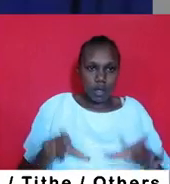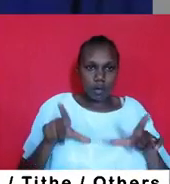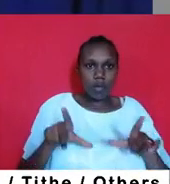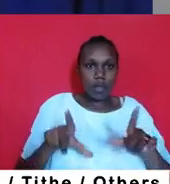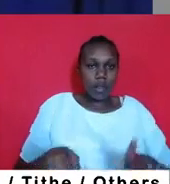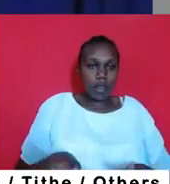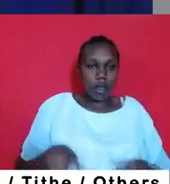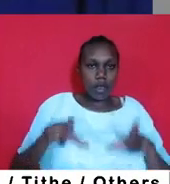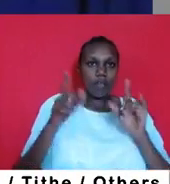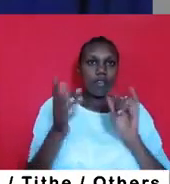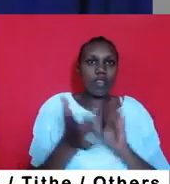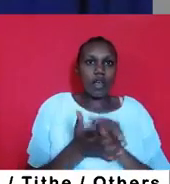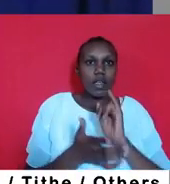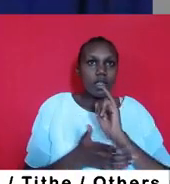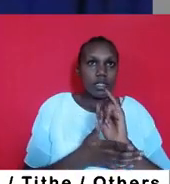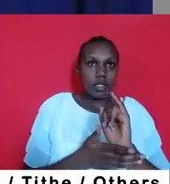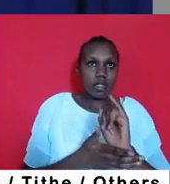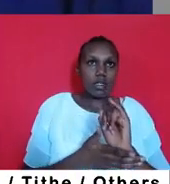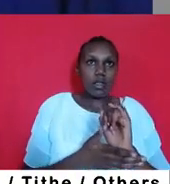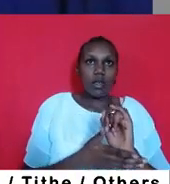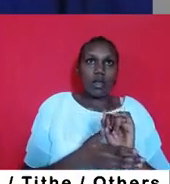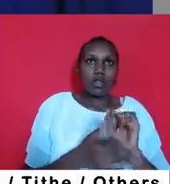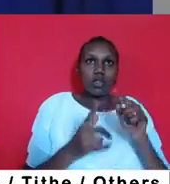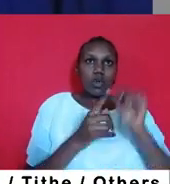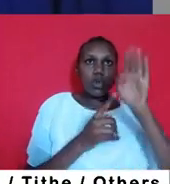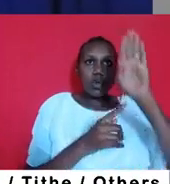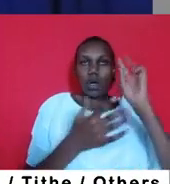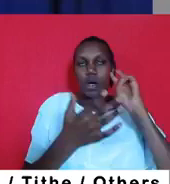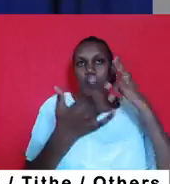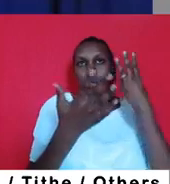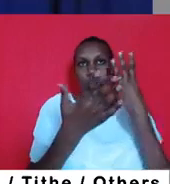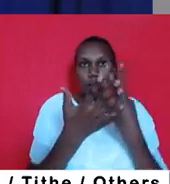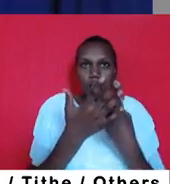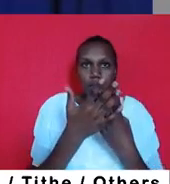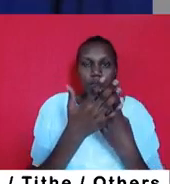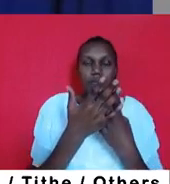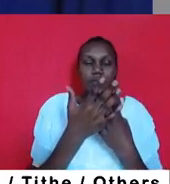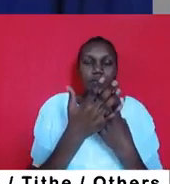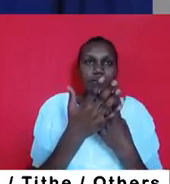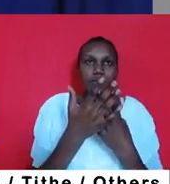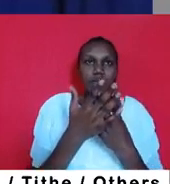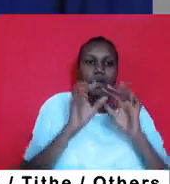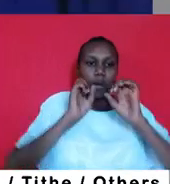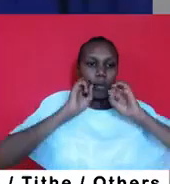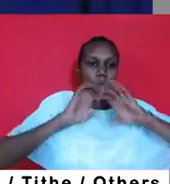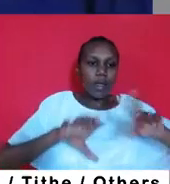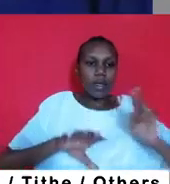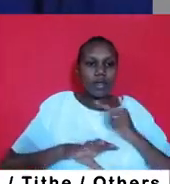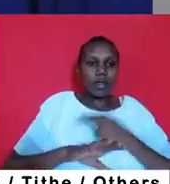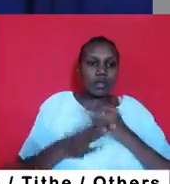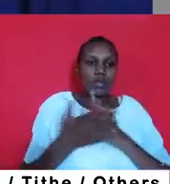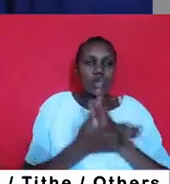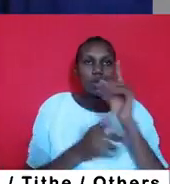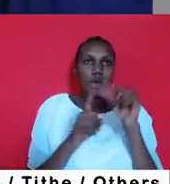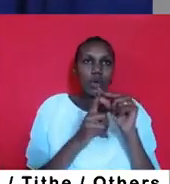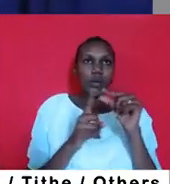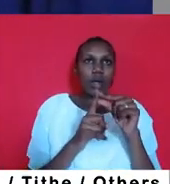ambayo ni kadri na mapenzi yako. Tubariki kupitia neno